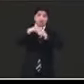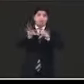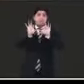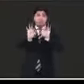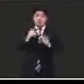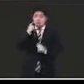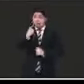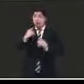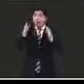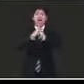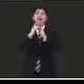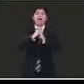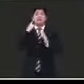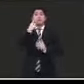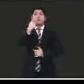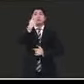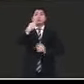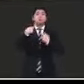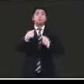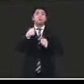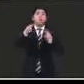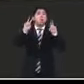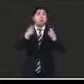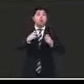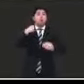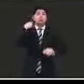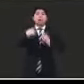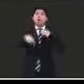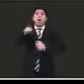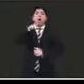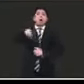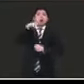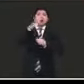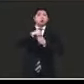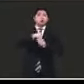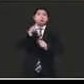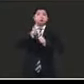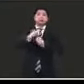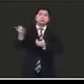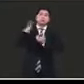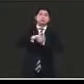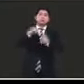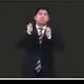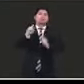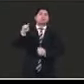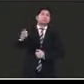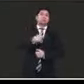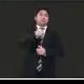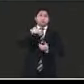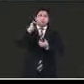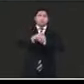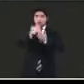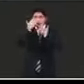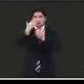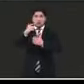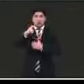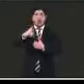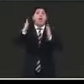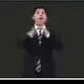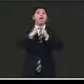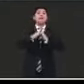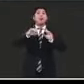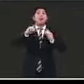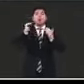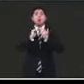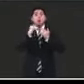konutların finansmanı hususunda bankalarla da işbirliğine gidilecek konut amaçlı arsaların